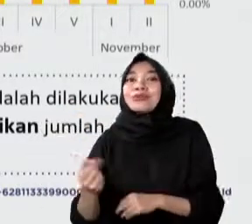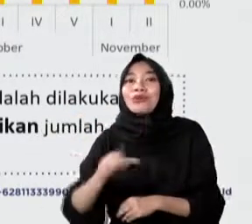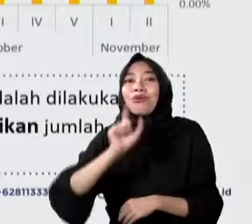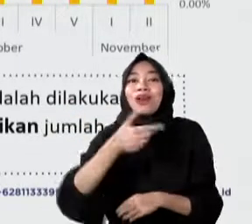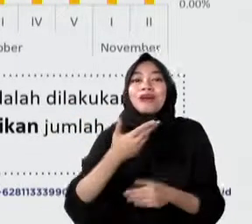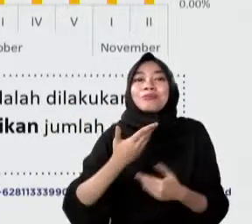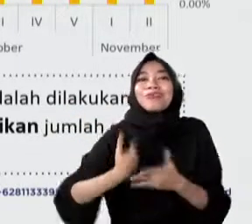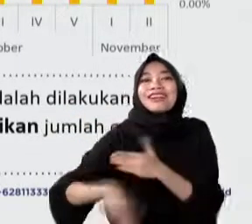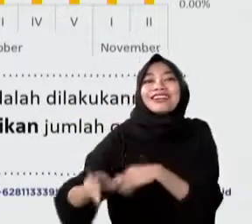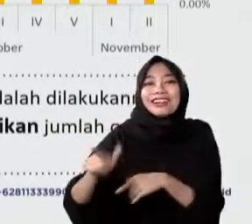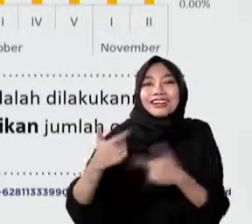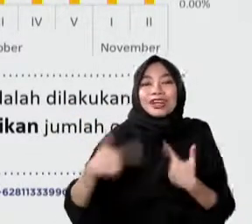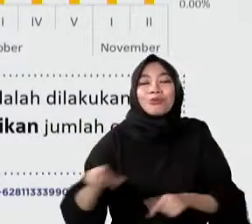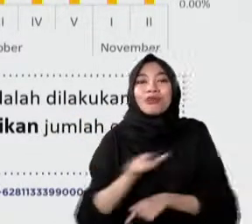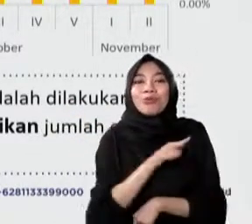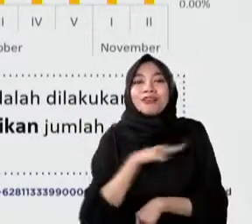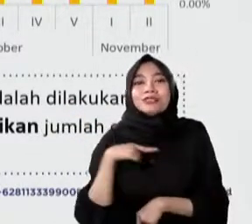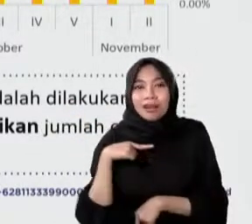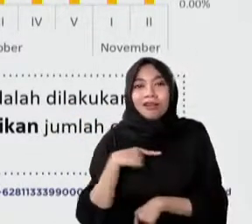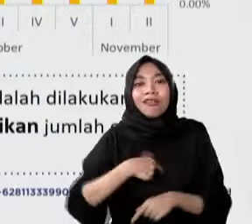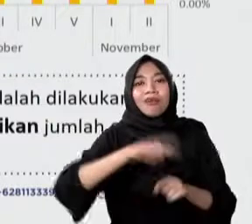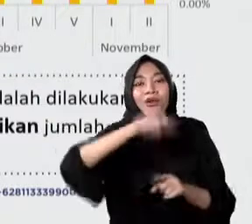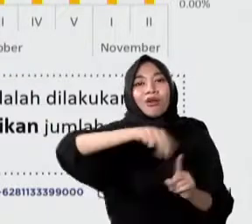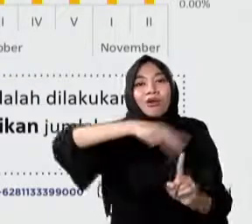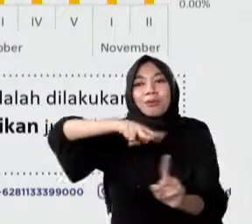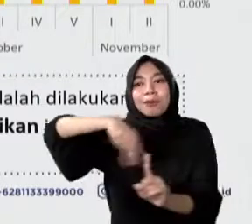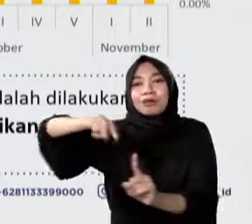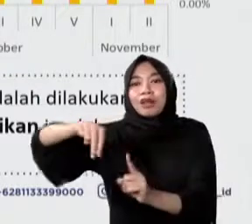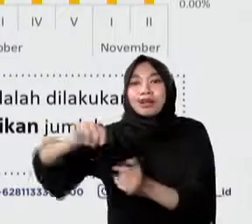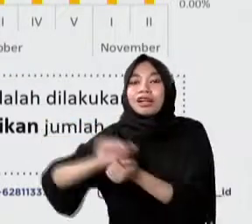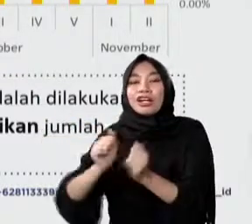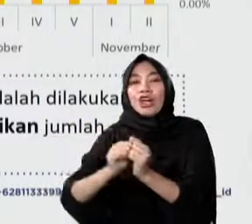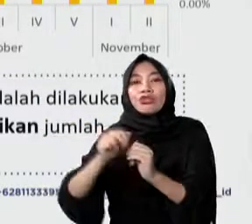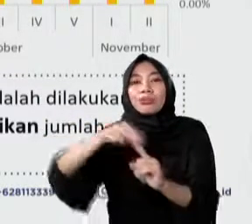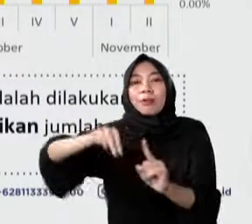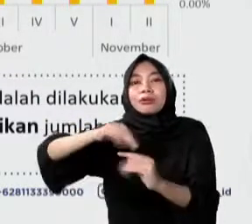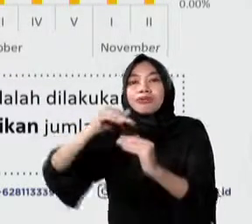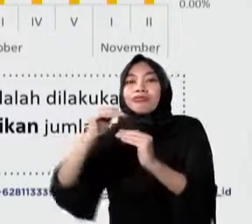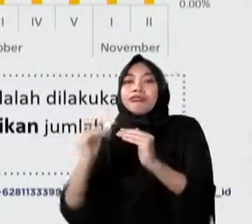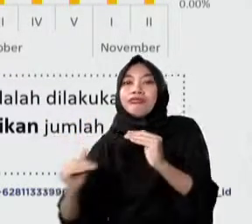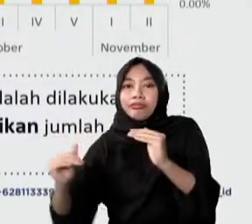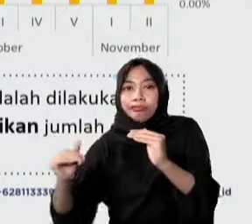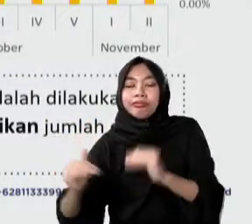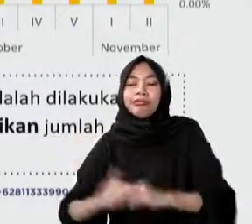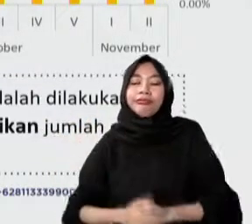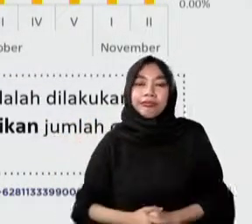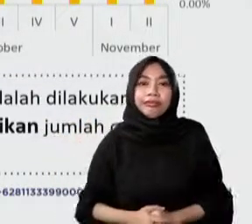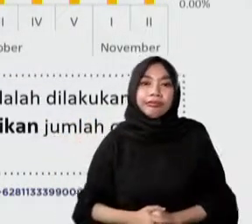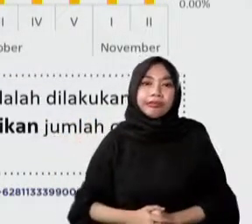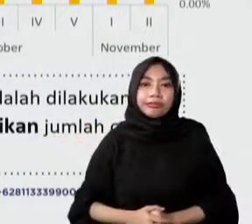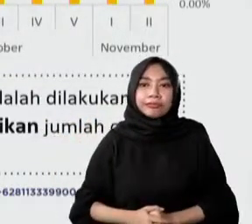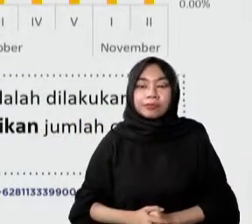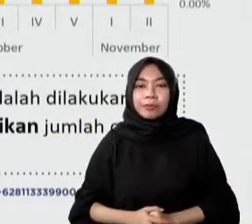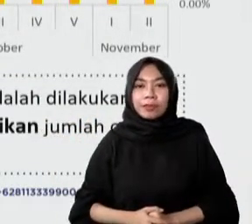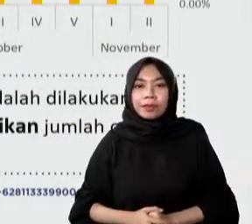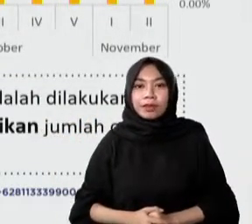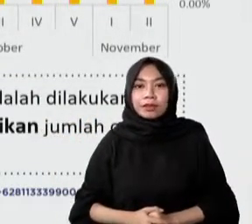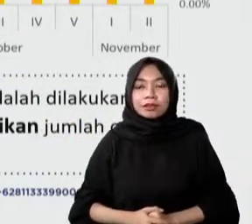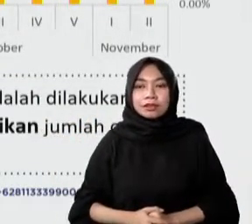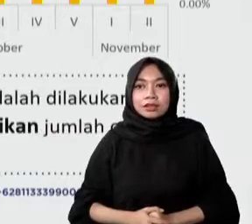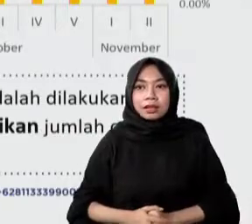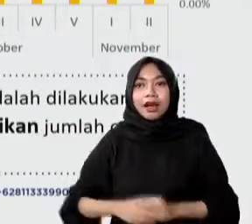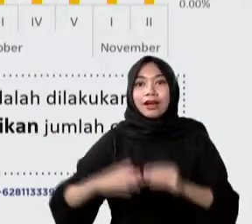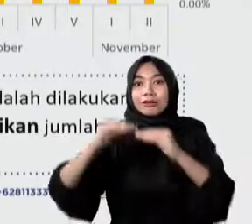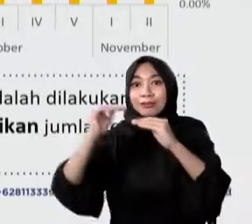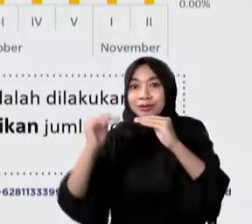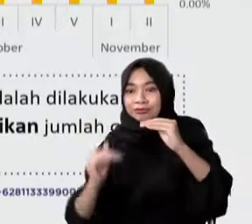ini juga salah satu hal yang kita lihat ternyata ada tren penurunan jumlah pemeriksaan pada saat libur panjang. Kemudian dia mulai bounce